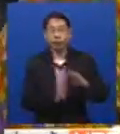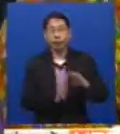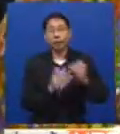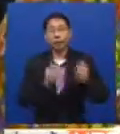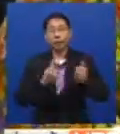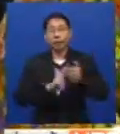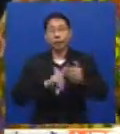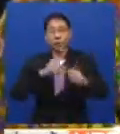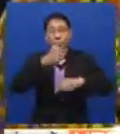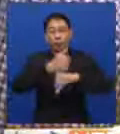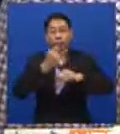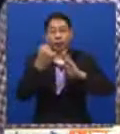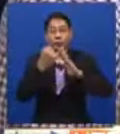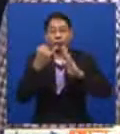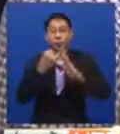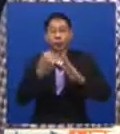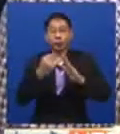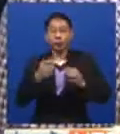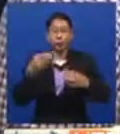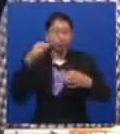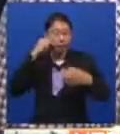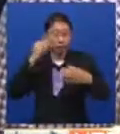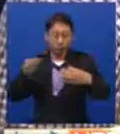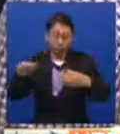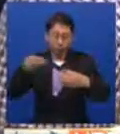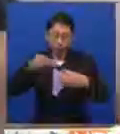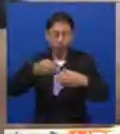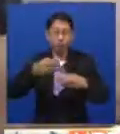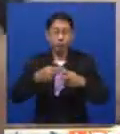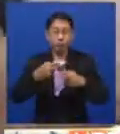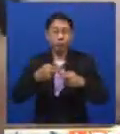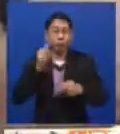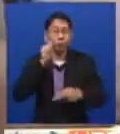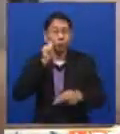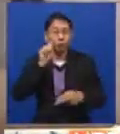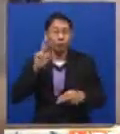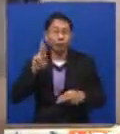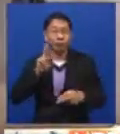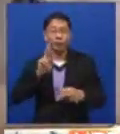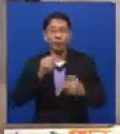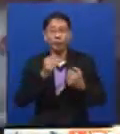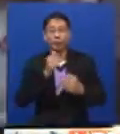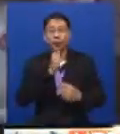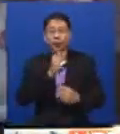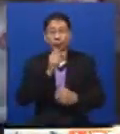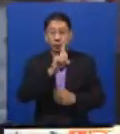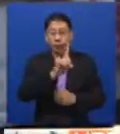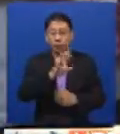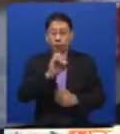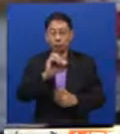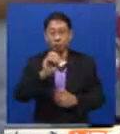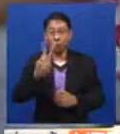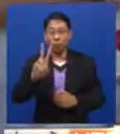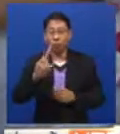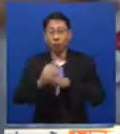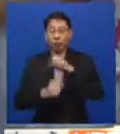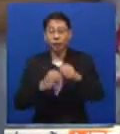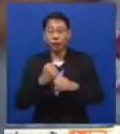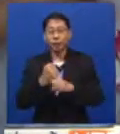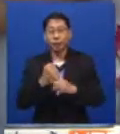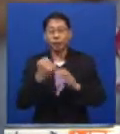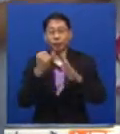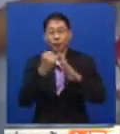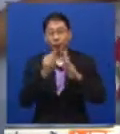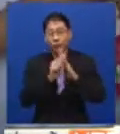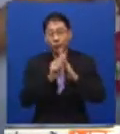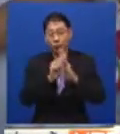รองผู้ว่าราชการจังหวัดชั้นนำชนะรดน้ำขอพร ROไรเอกศิริอายุ 102ปีนะคะชาวตำบลแสนสุขอำเภอวารินชำราบ